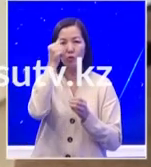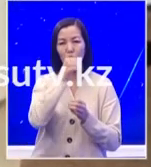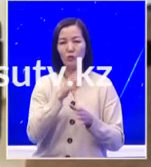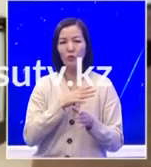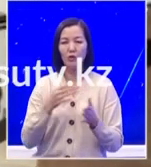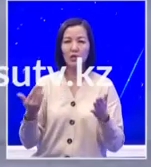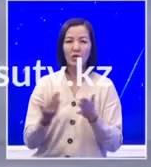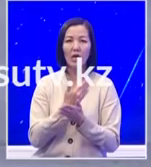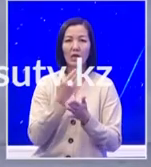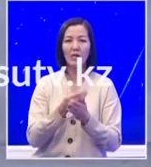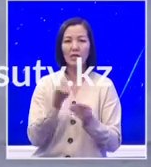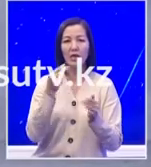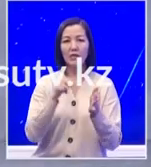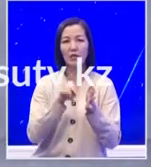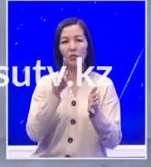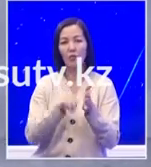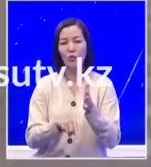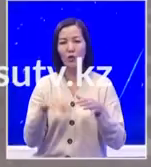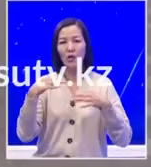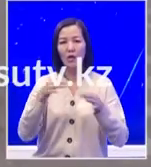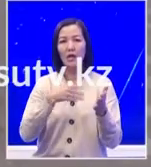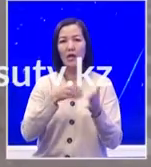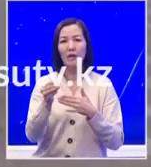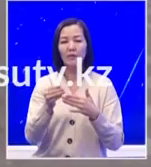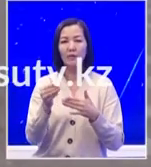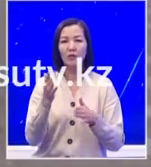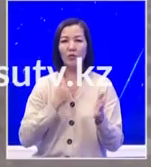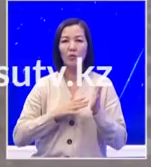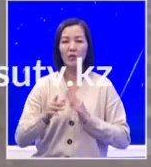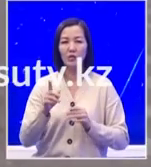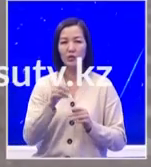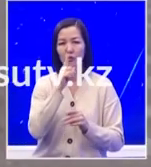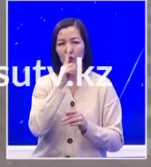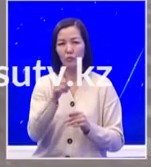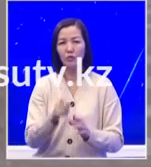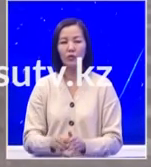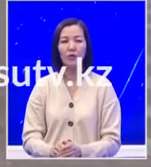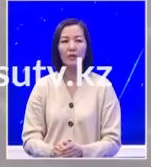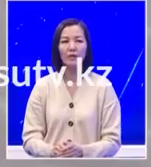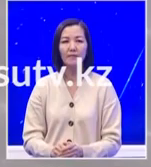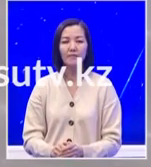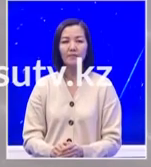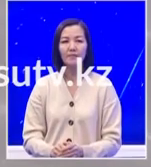арзан, көлік мінеміз деген ағайынның қуанышы көпке созылмайын деп тұр.